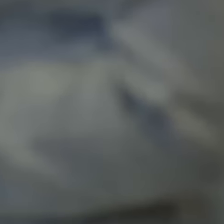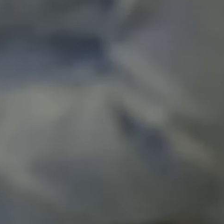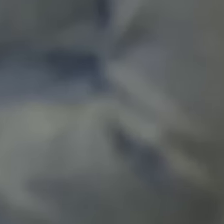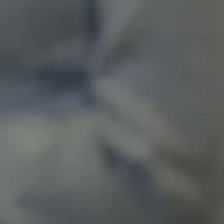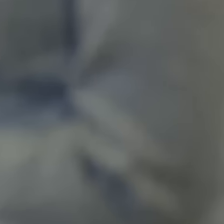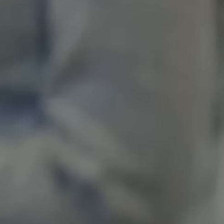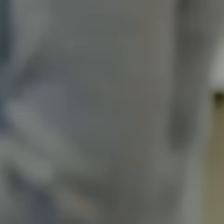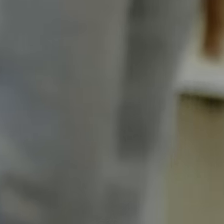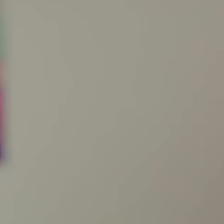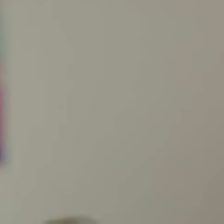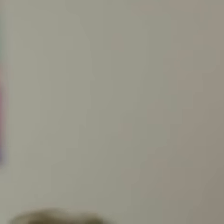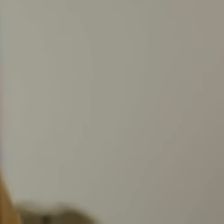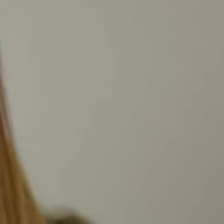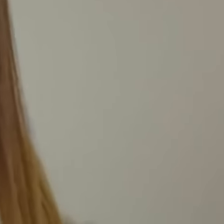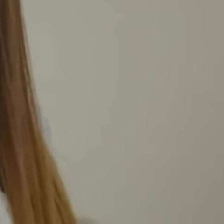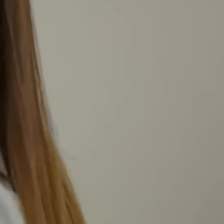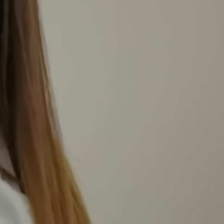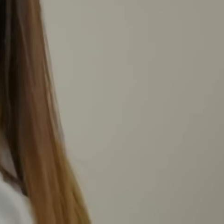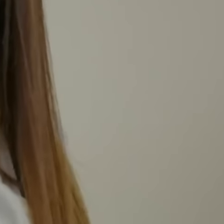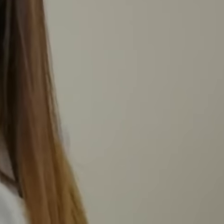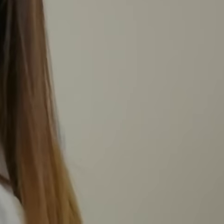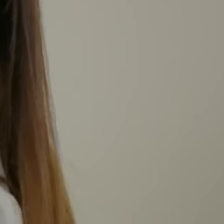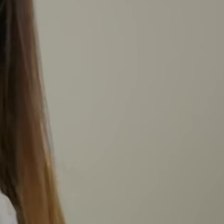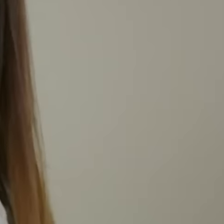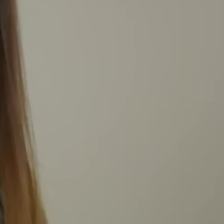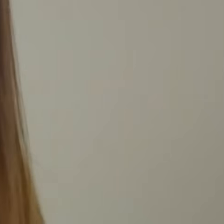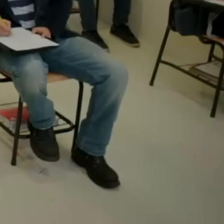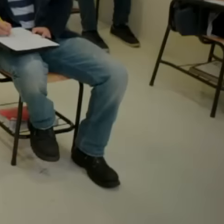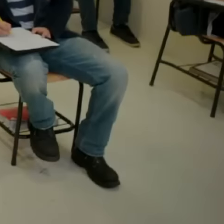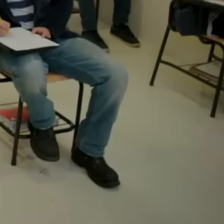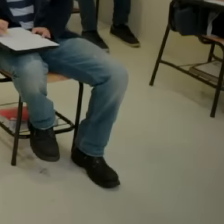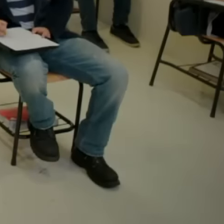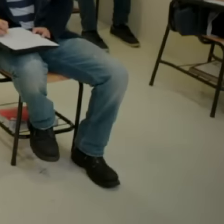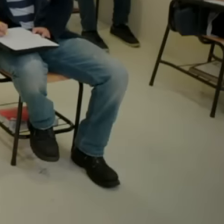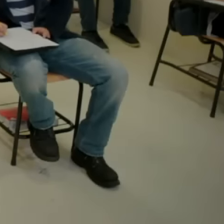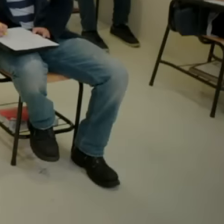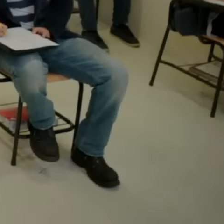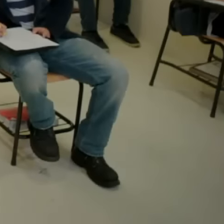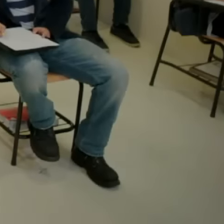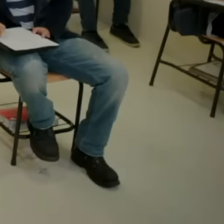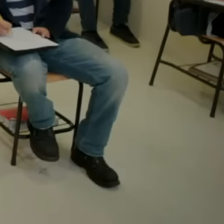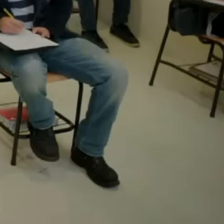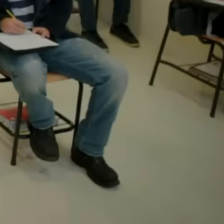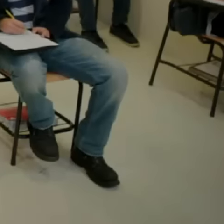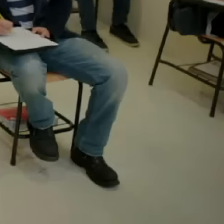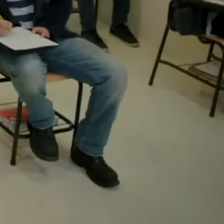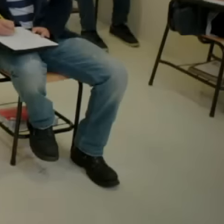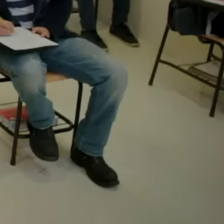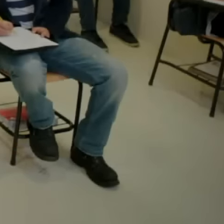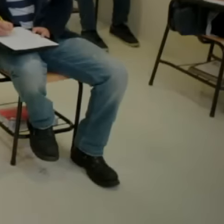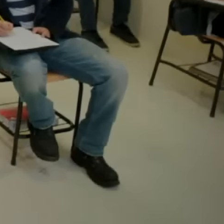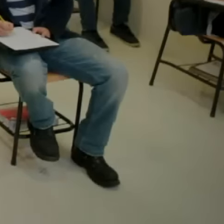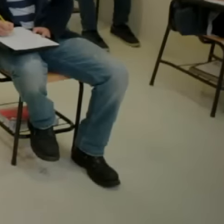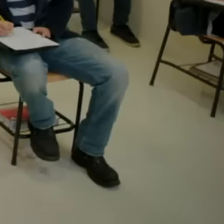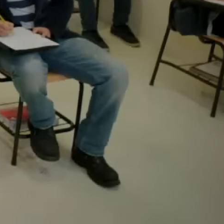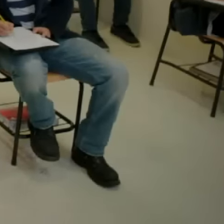Yanına gelince durdu. Ömer'in kağıdına bakıyor. Ömer çaresiz Ayşem'e baktı. Ayşem üzgün, hafif tebessüm eder gibi